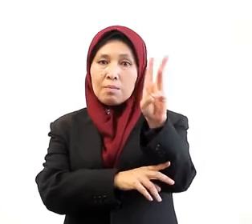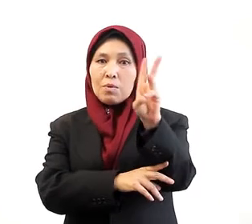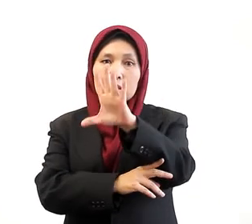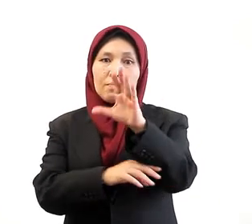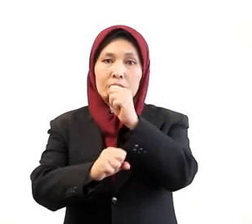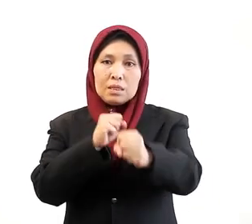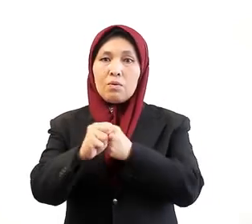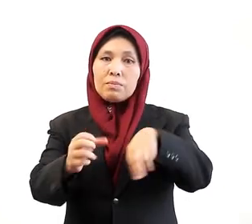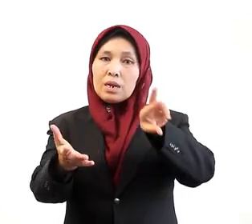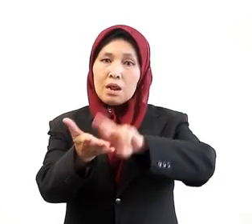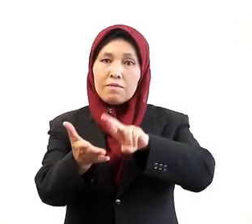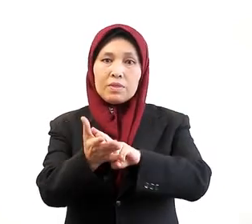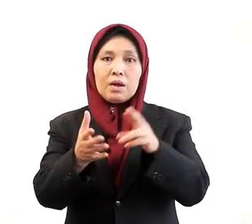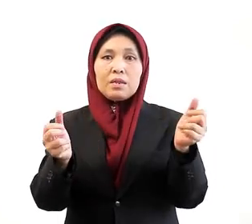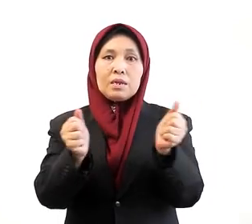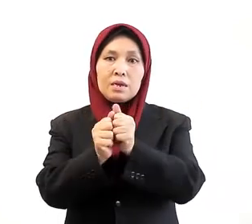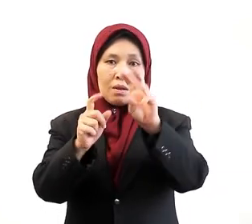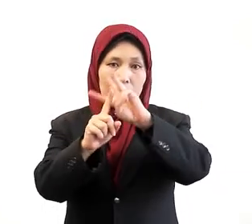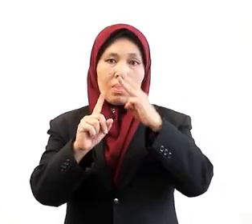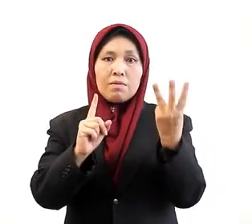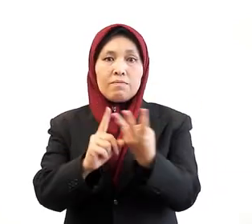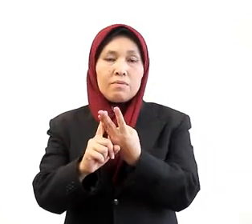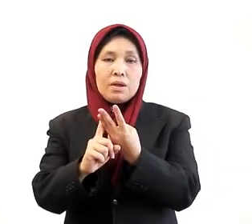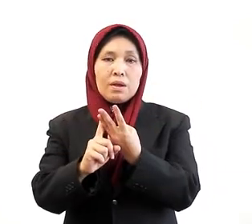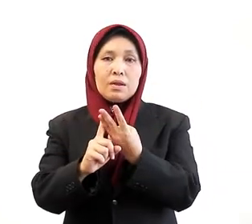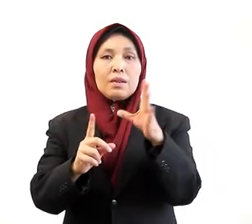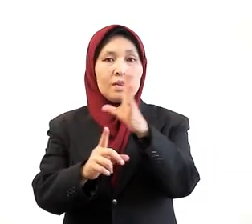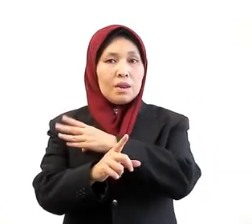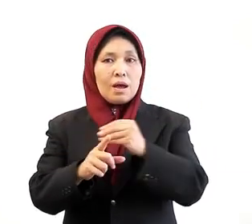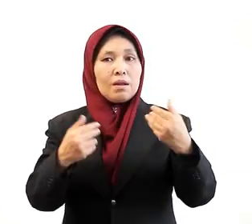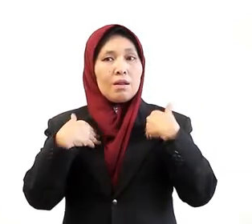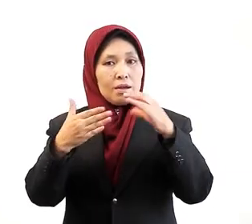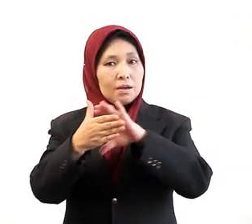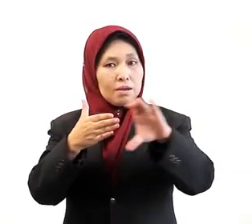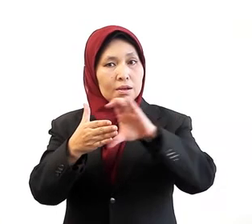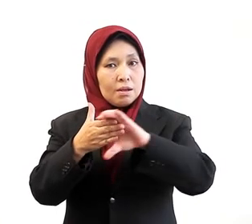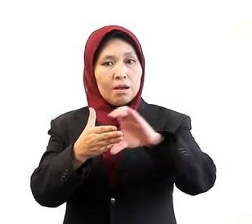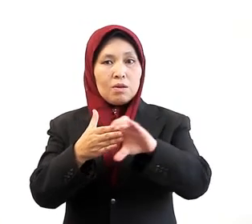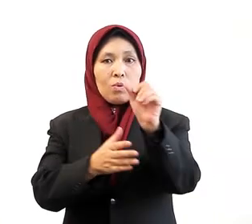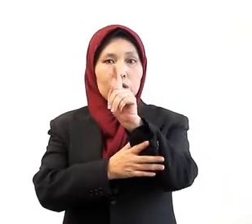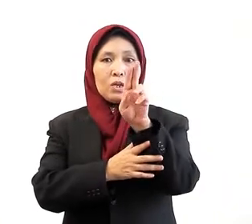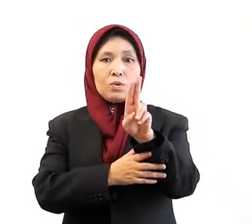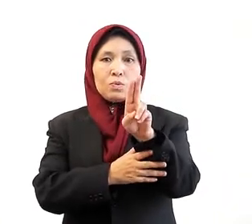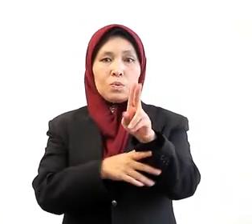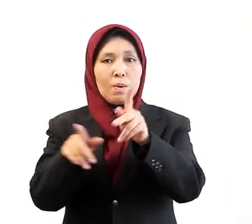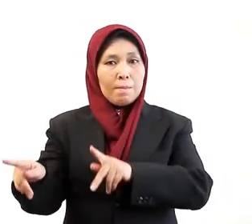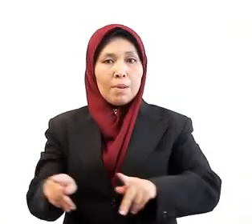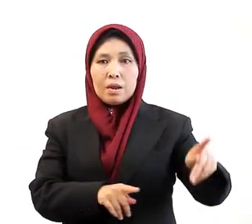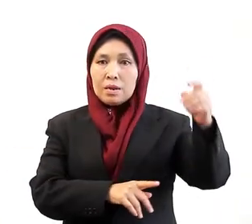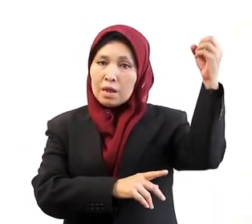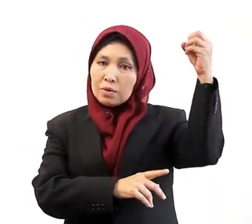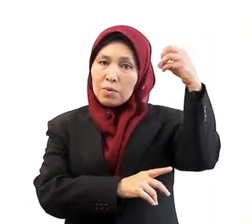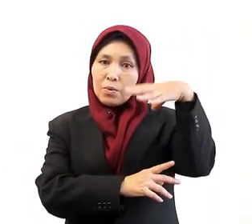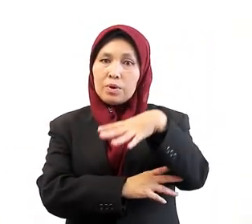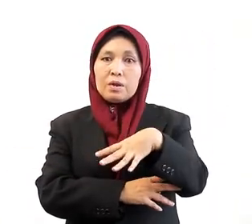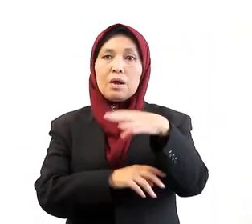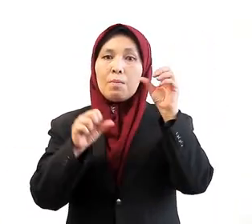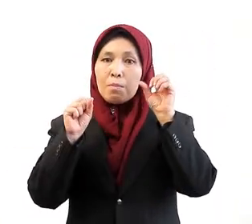dan berdaftar dengan Jabatan Kebajikan Masyarakat serta pemegang kad OKU. Plan AgroNurani